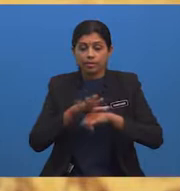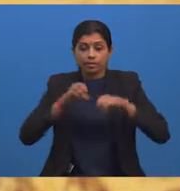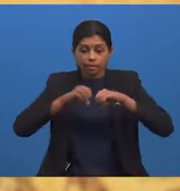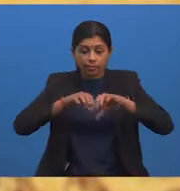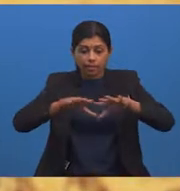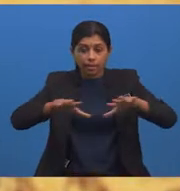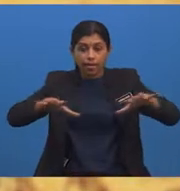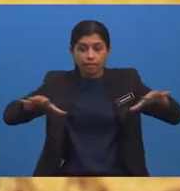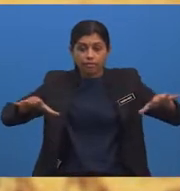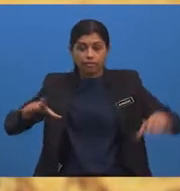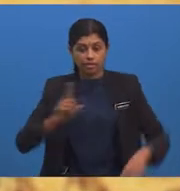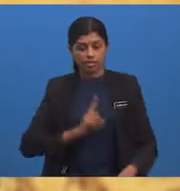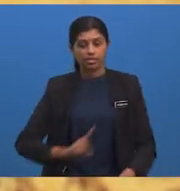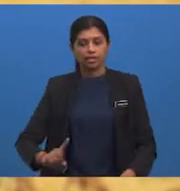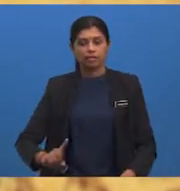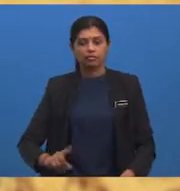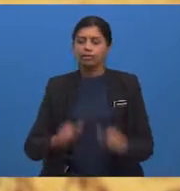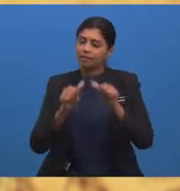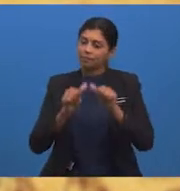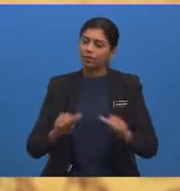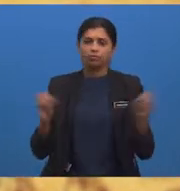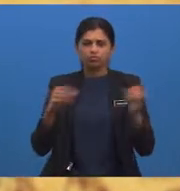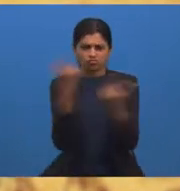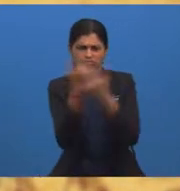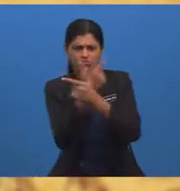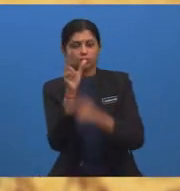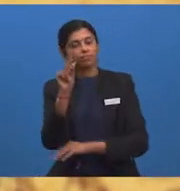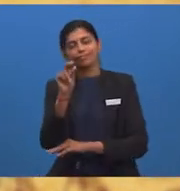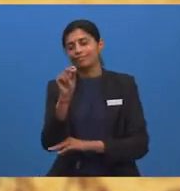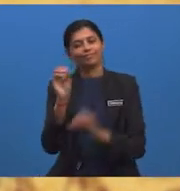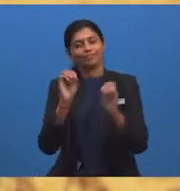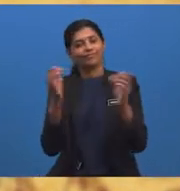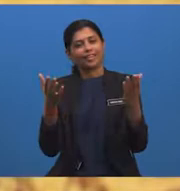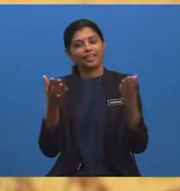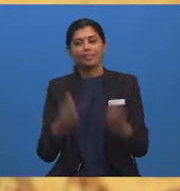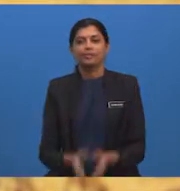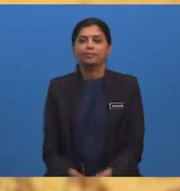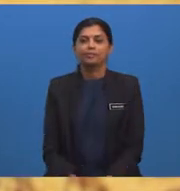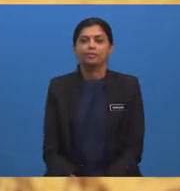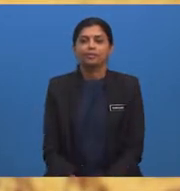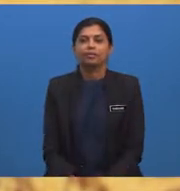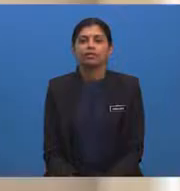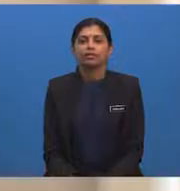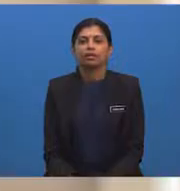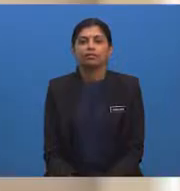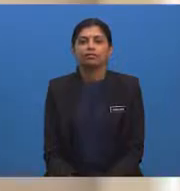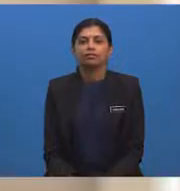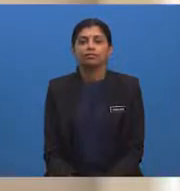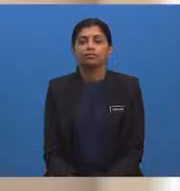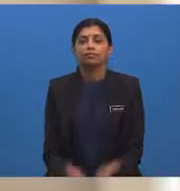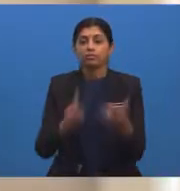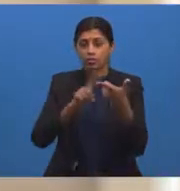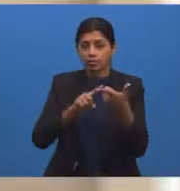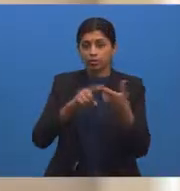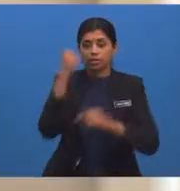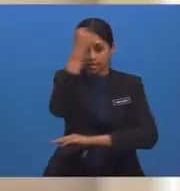sebarang pergaduhan. Di samping sifat terbuka yang dimiliki oleh masyarakat kerajaan Melayu, mereka juga mempunyai